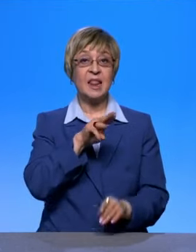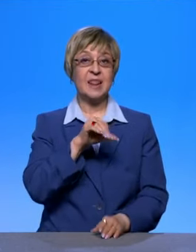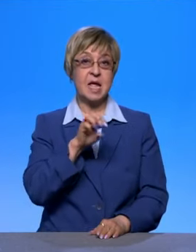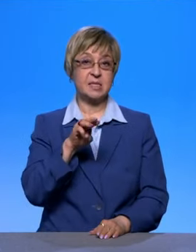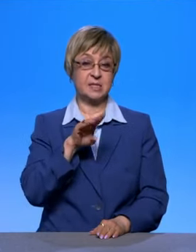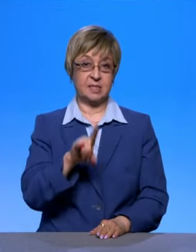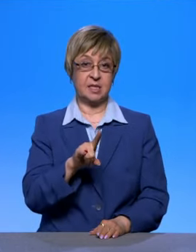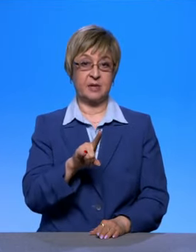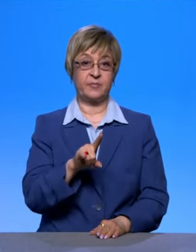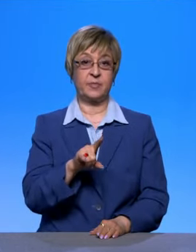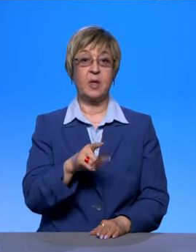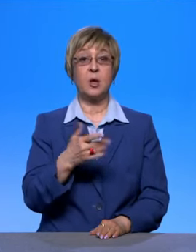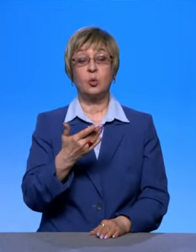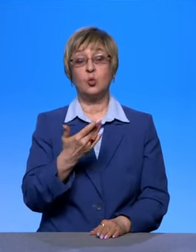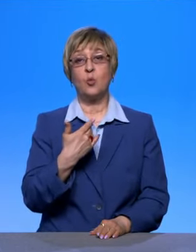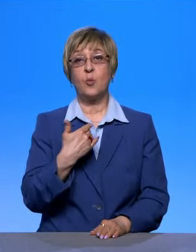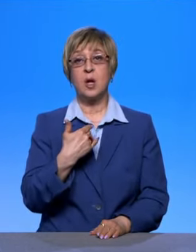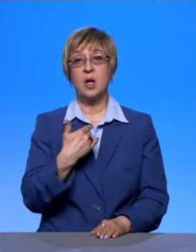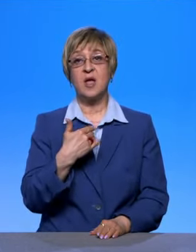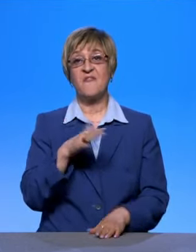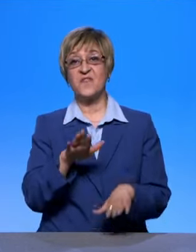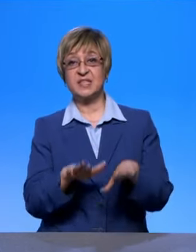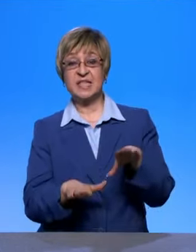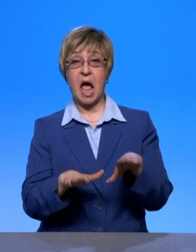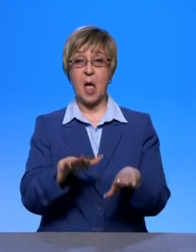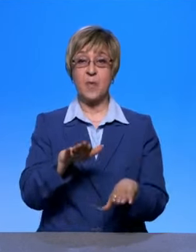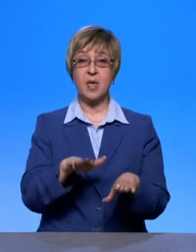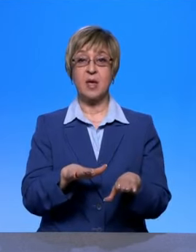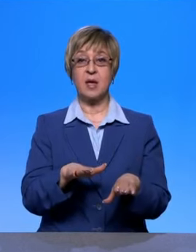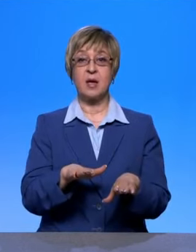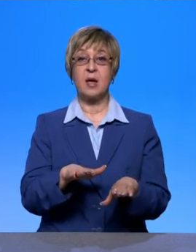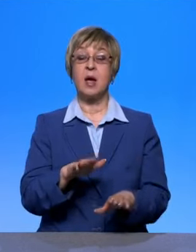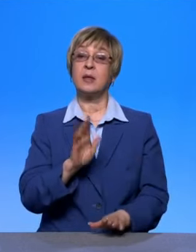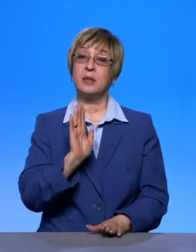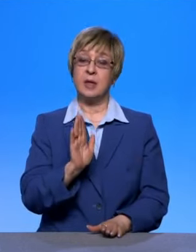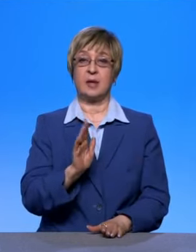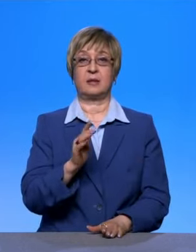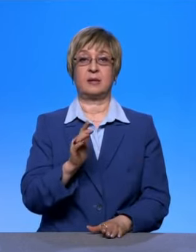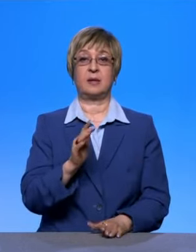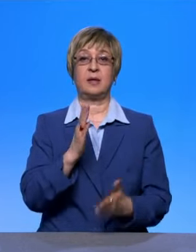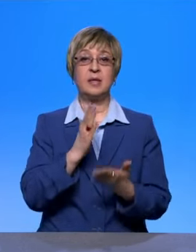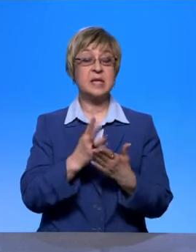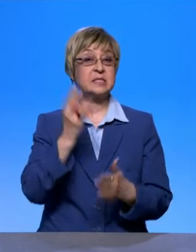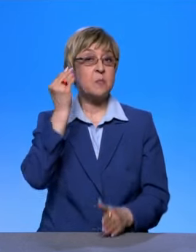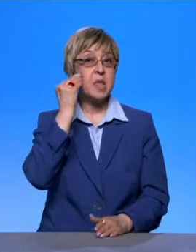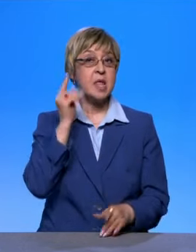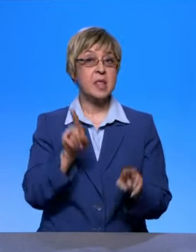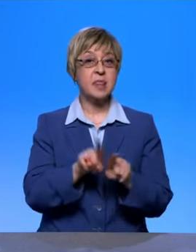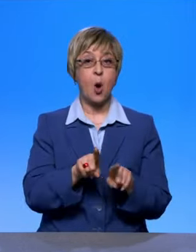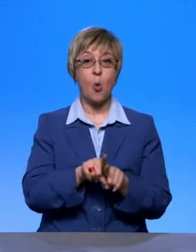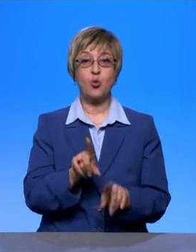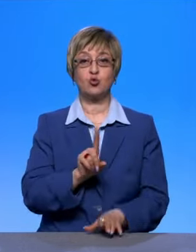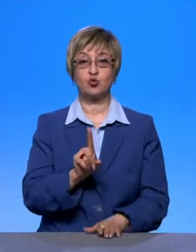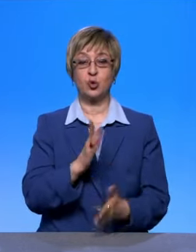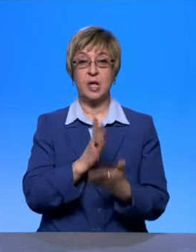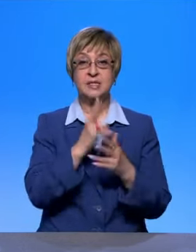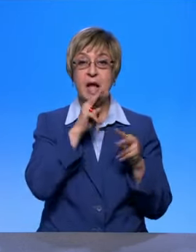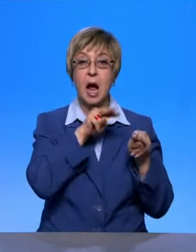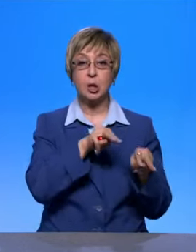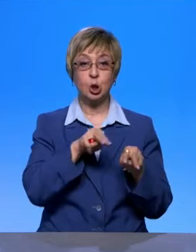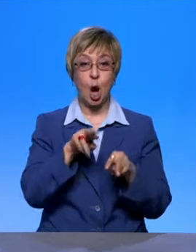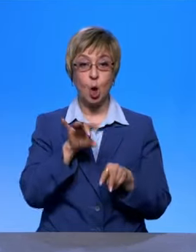обучения термометром или весами. Я ссылаюсь на Александра Олеговича, который сказал, что есть... контролер,